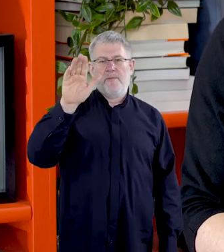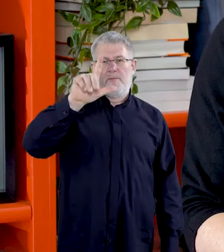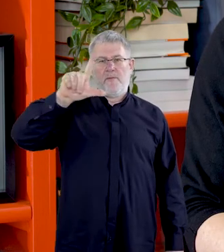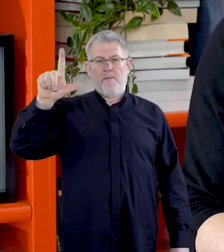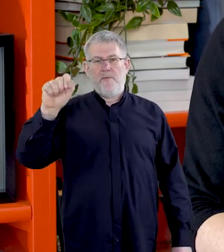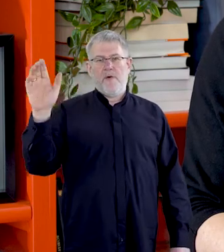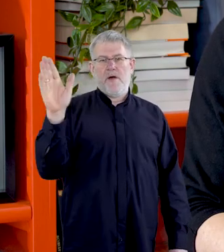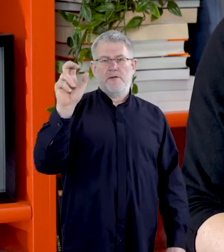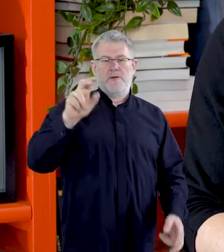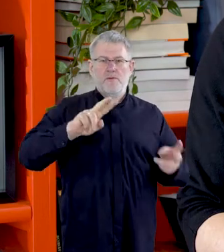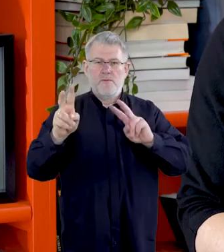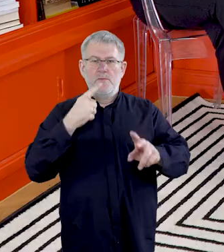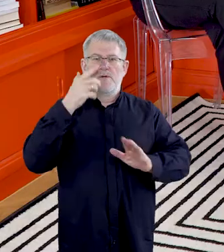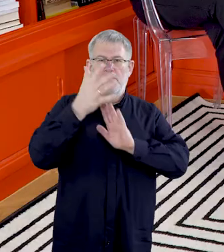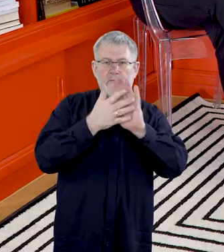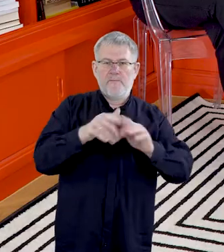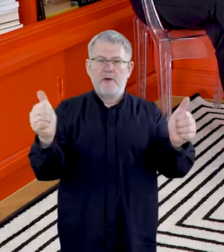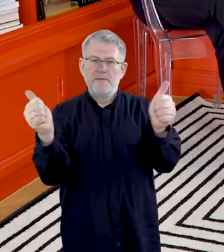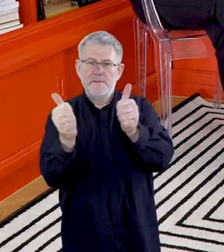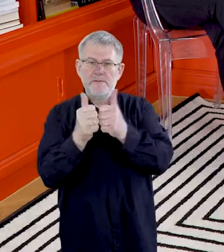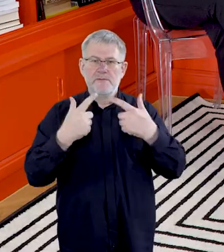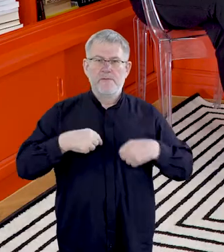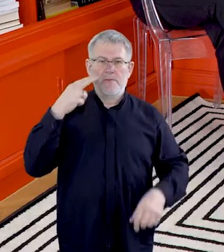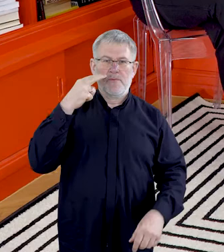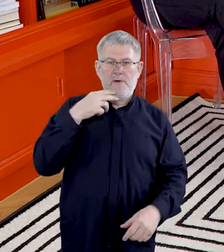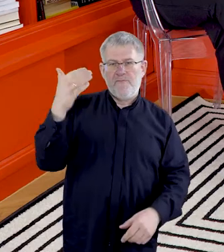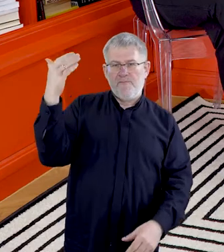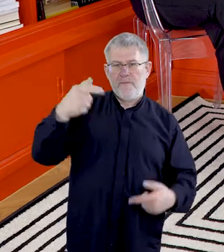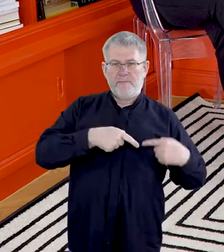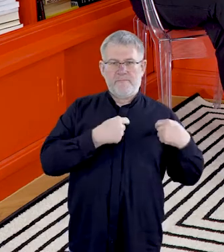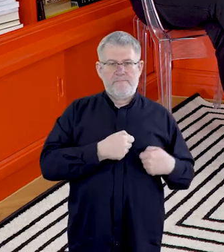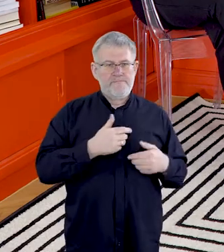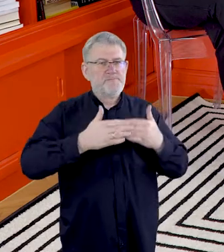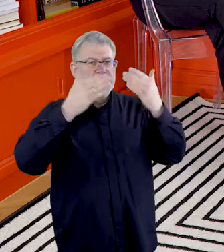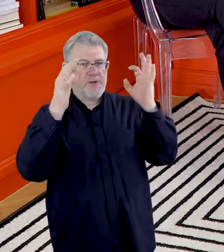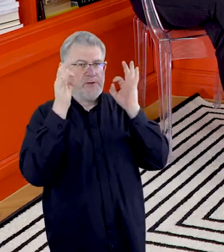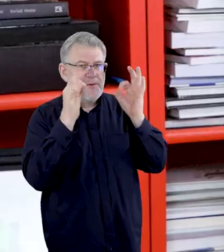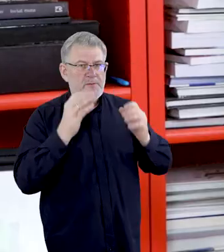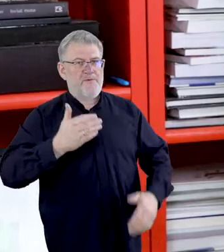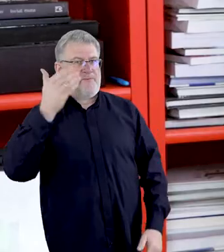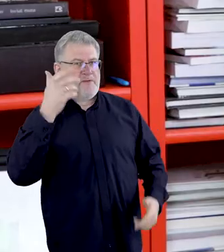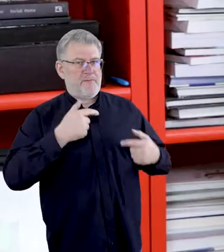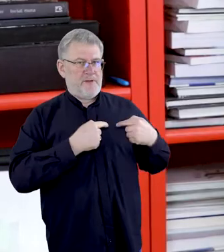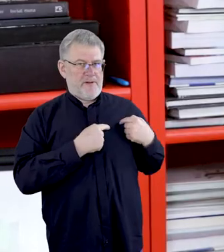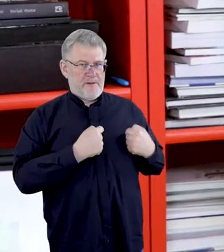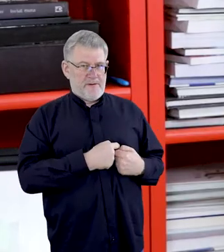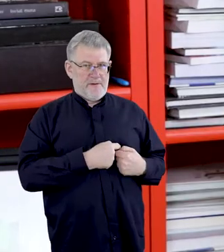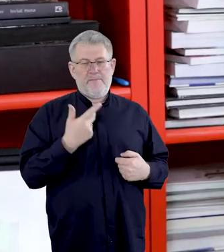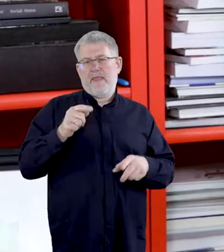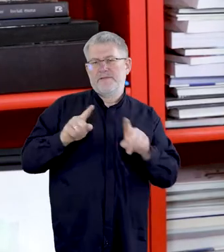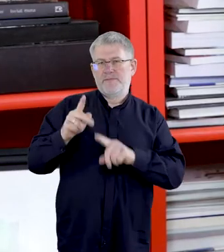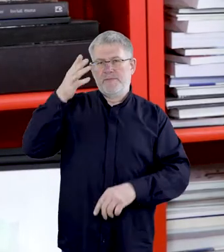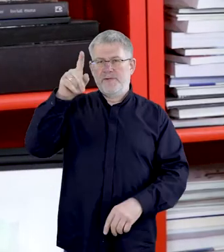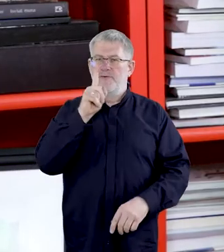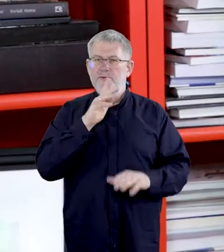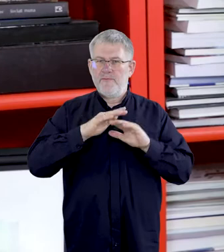osoby niesłyszącej. Witam serdecznie. Dzień dobry, witam Państwa serdecznie. Co nie znaczy, że będzie cicho. To jest zupełnie inny świat. To jest tak